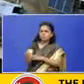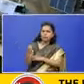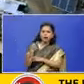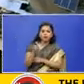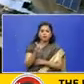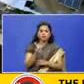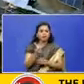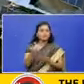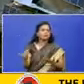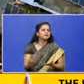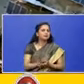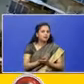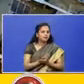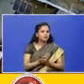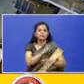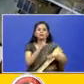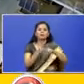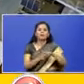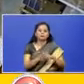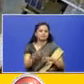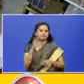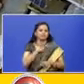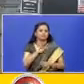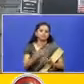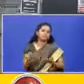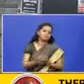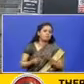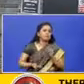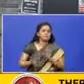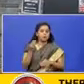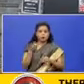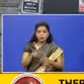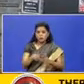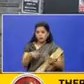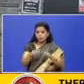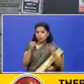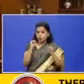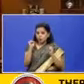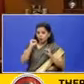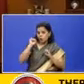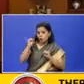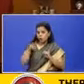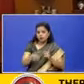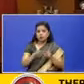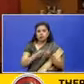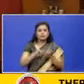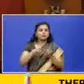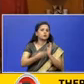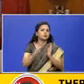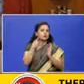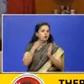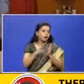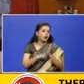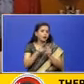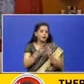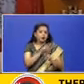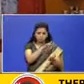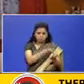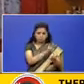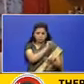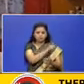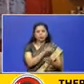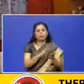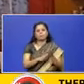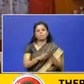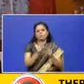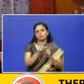भी बचाएगी और आय भी बढ़ाएगी। जम्मू कश्मीर के श्रीनगर से एक साथी हैं